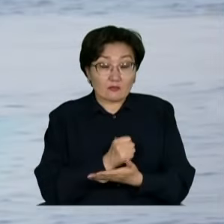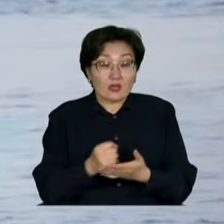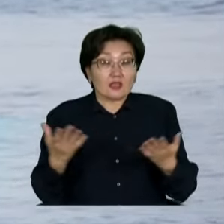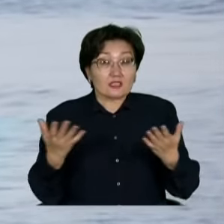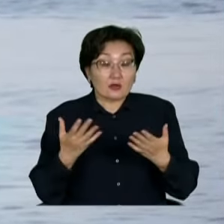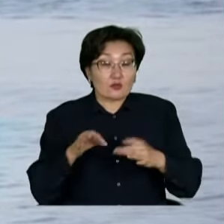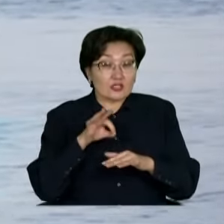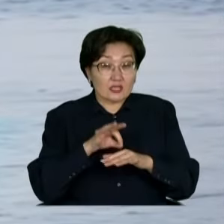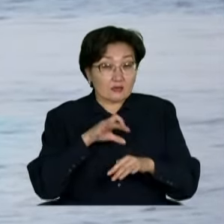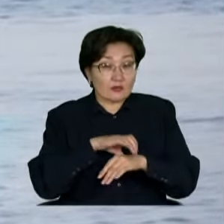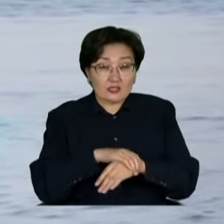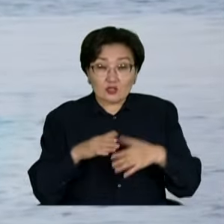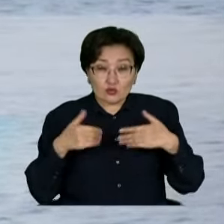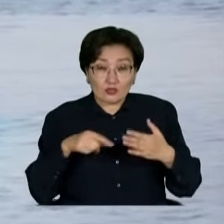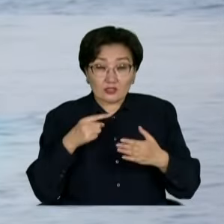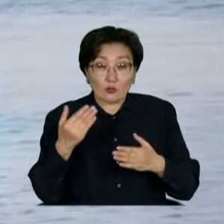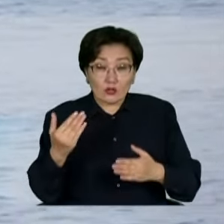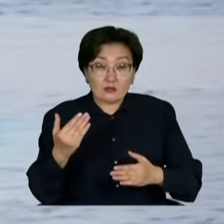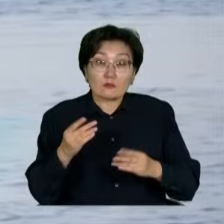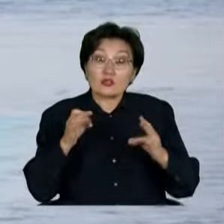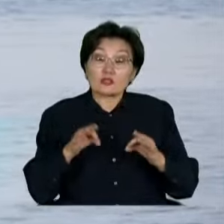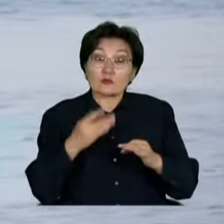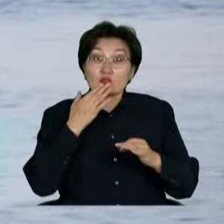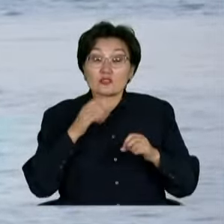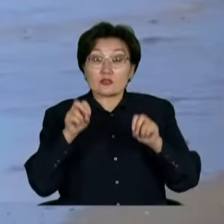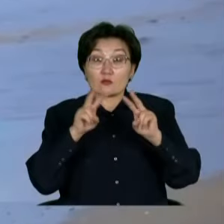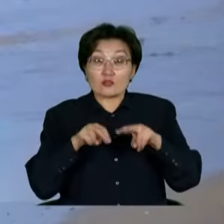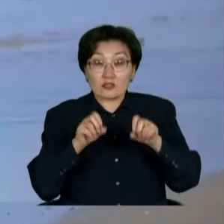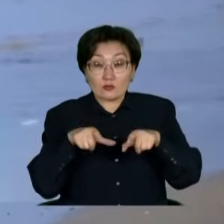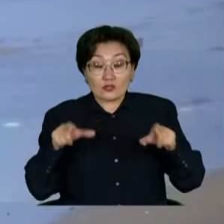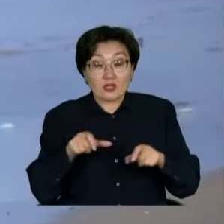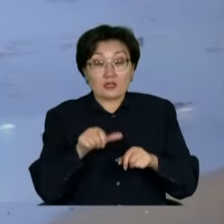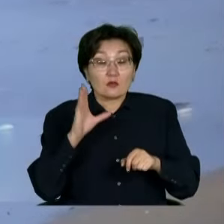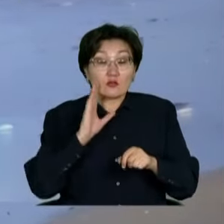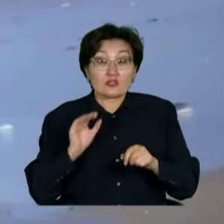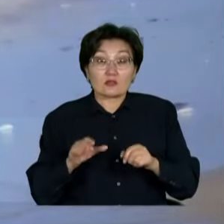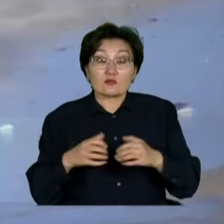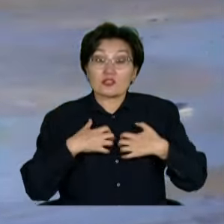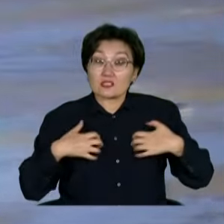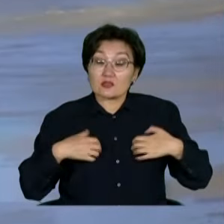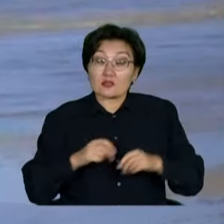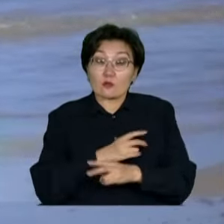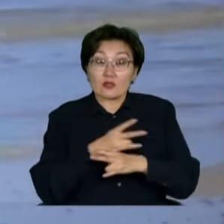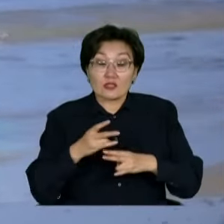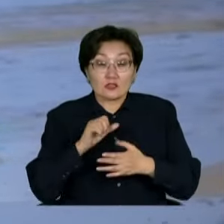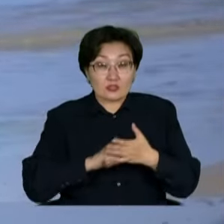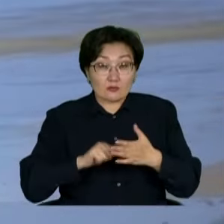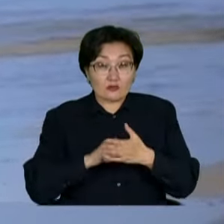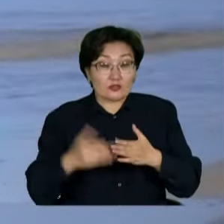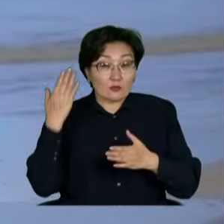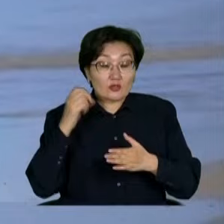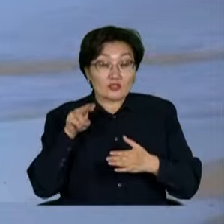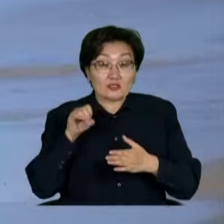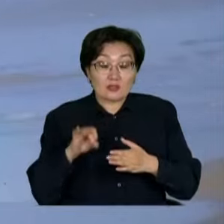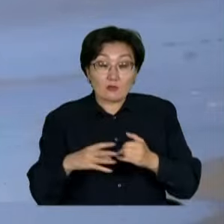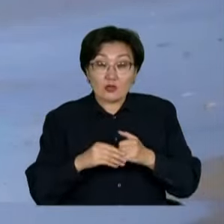да бір аурудың белгісі байқалмайды дейді олар. Ал шетелдік зерттеушілер теңіз жануарының қырылу себебін жақын арада болған Каспийдегі